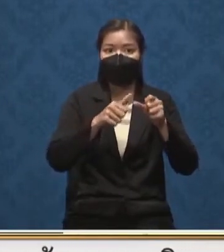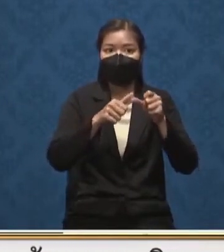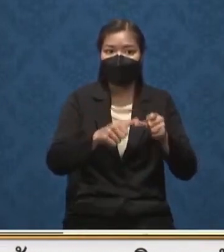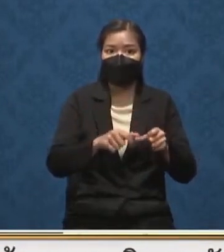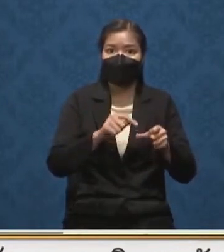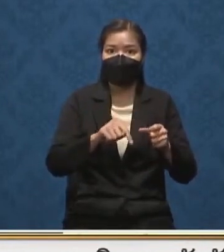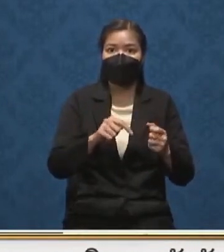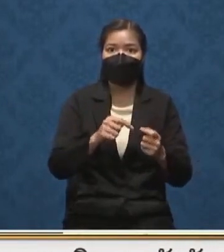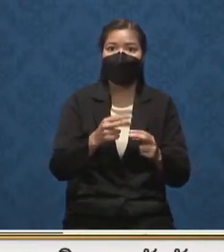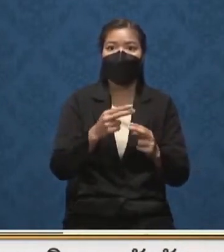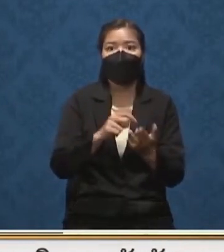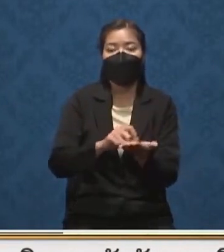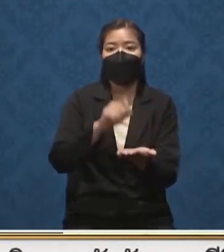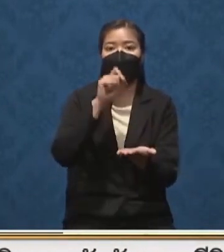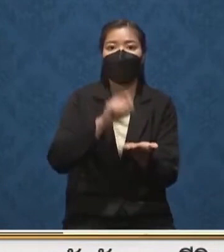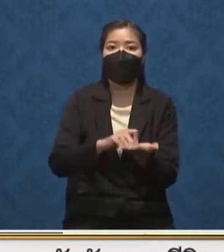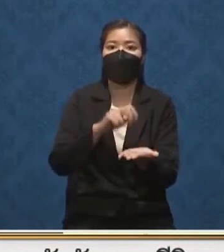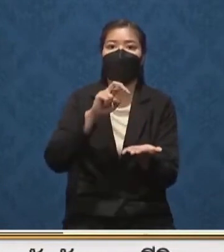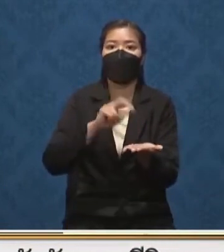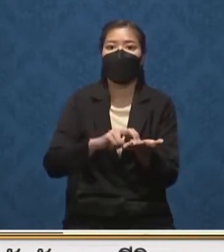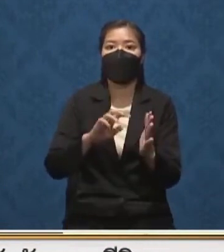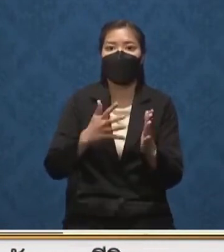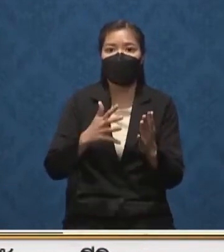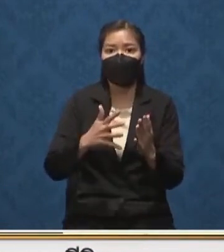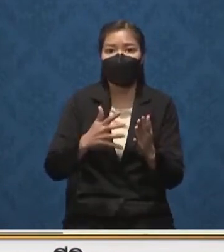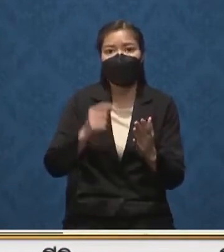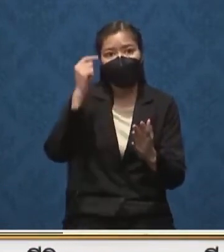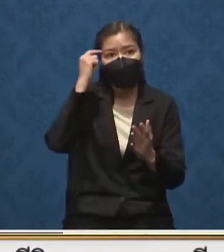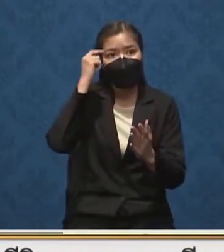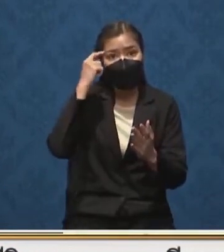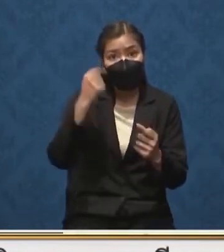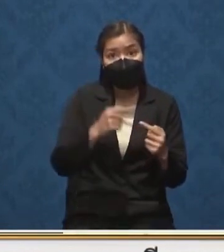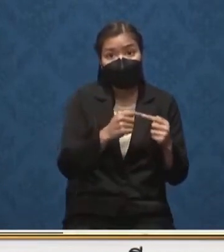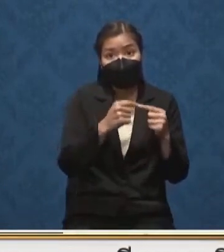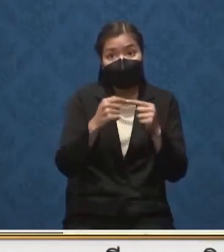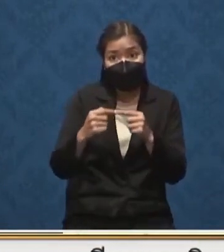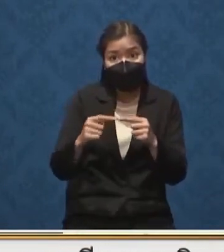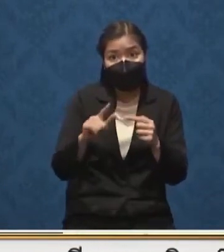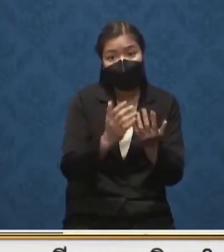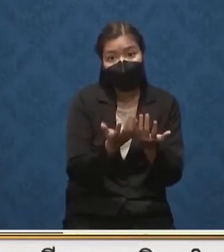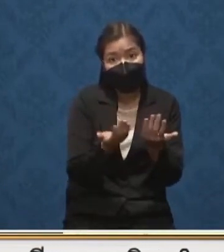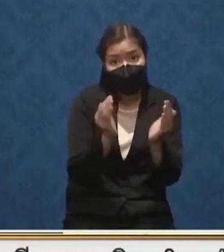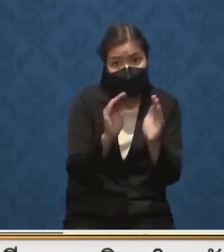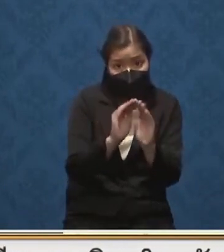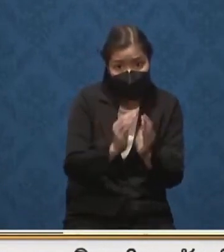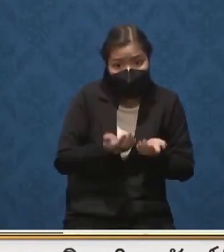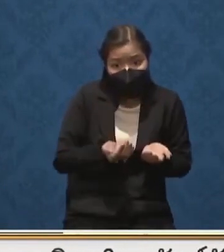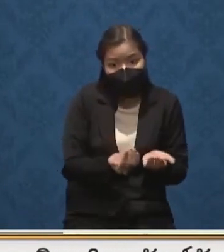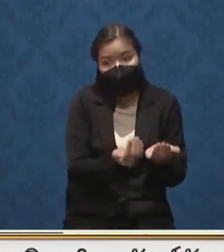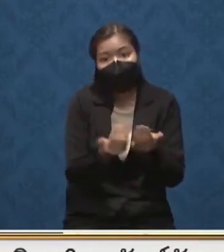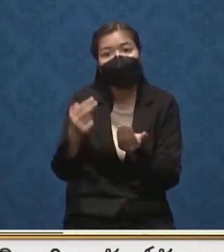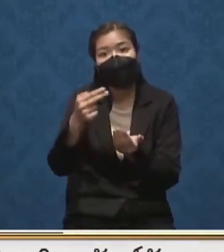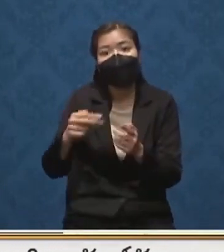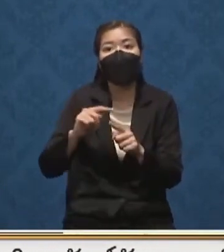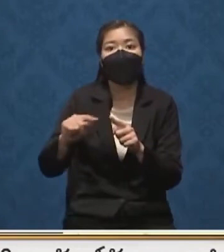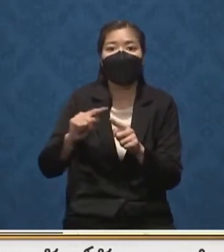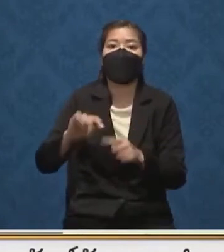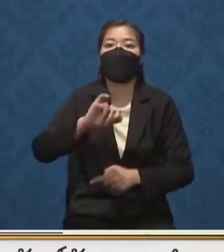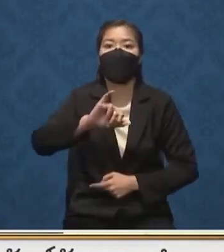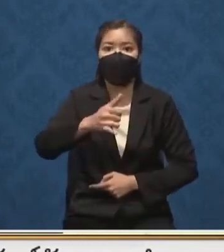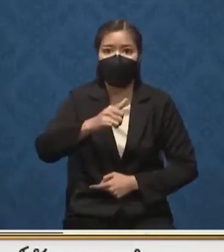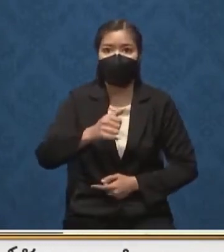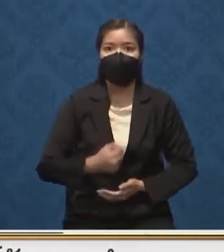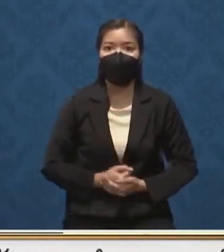เอกสารสิทธิ์อะไรแล้วก็อาจจะสืบชื้อสายถึงปัจจุบันนี้อาจจะแล้วบางคนที่ไม่ได้เป็น